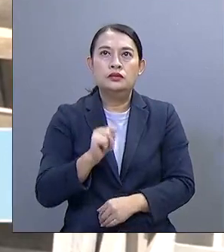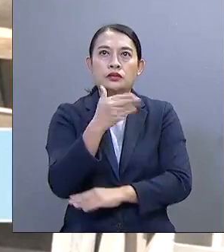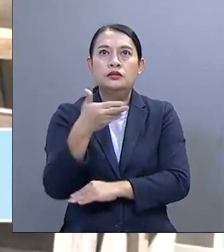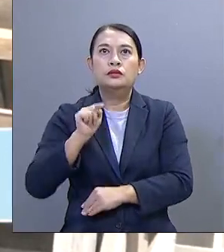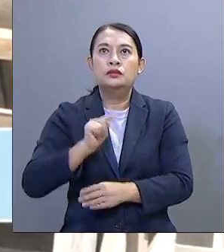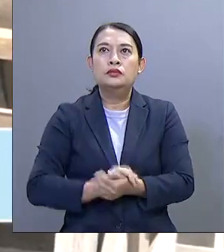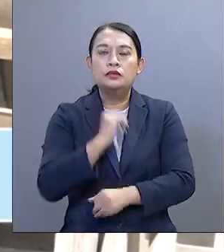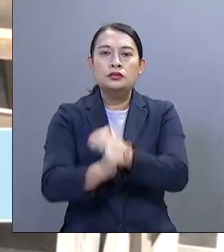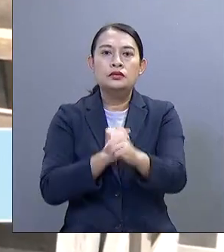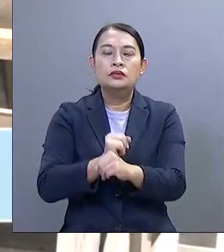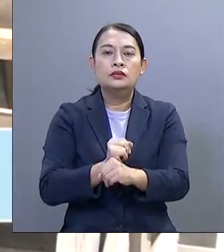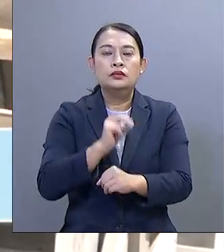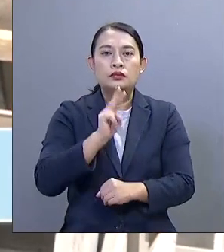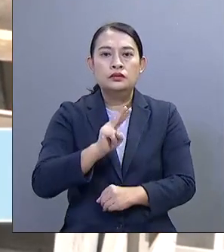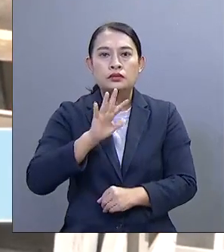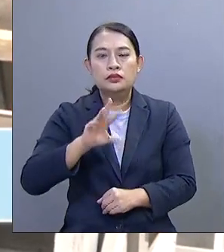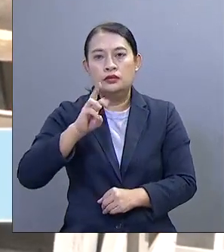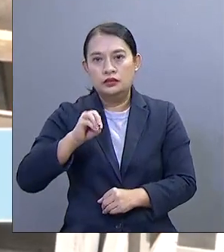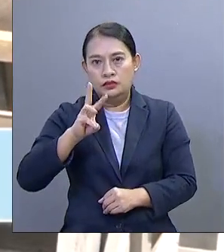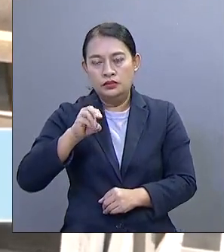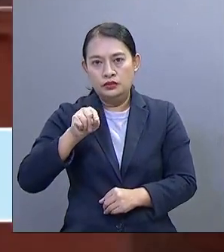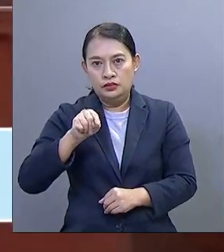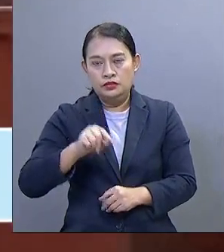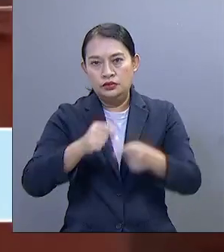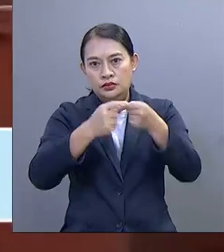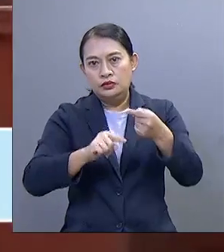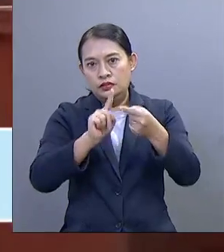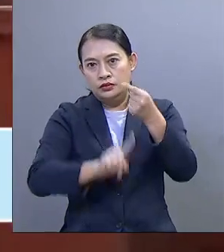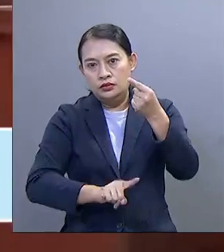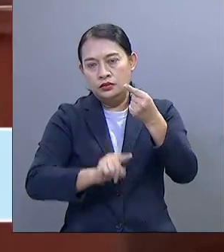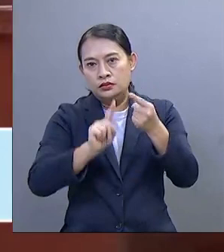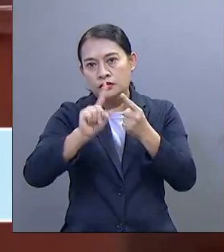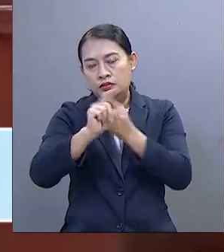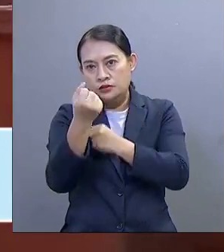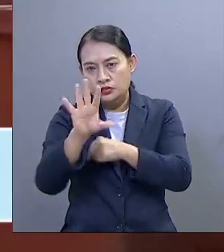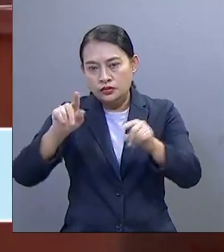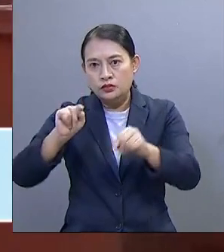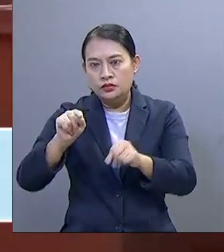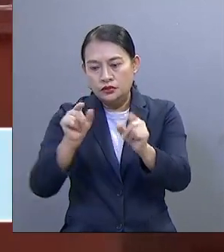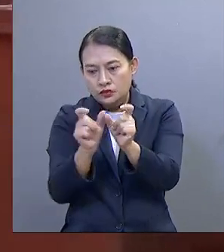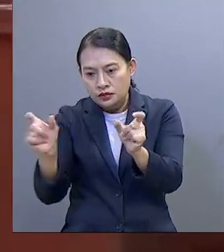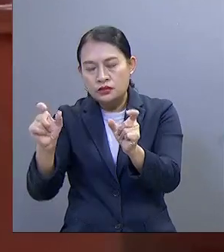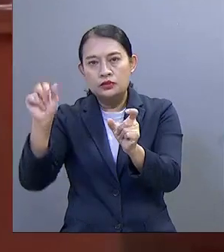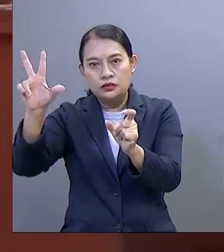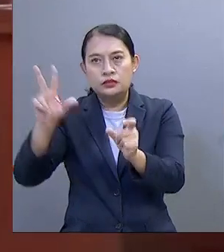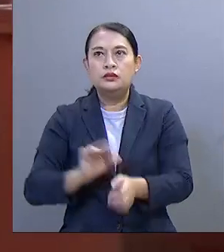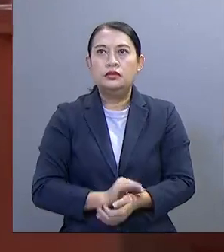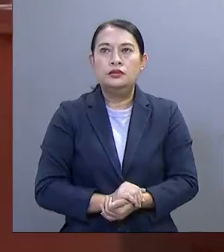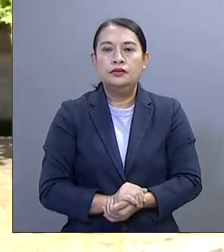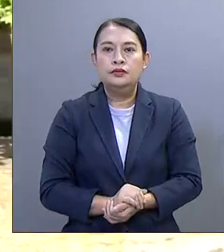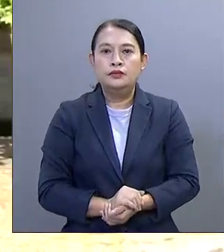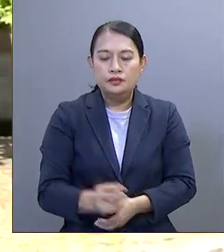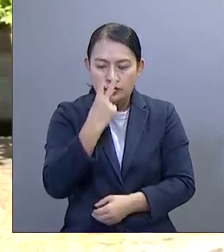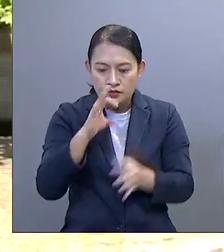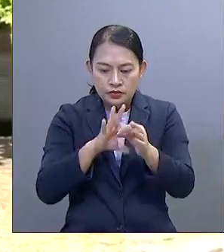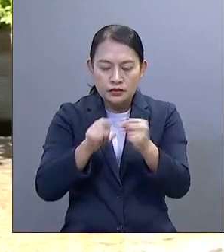งชาติ พุธศัราษ 2560 ข้อ 15 วั 3ก็เด๋ยวจะมีการแ้งความคืบหน้า